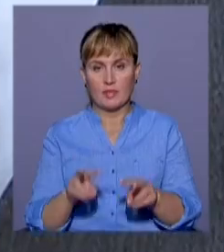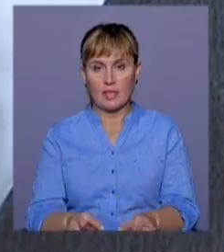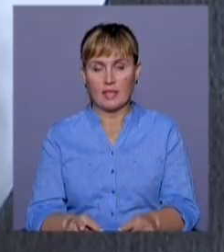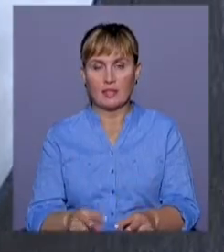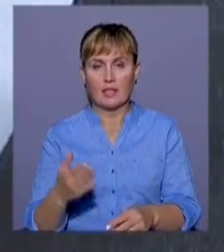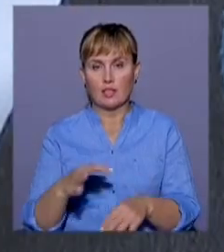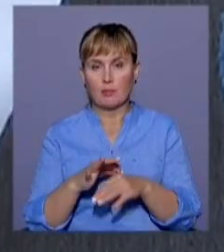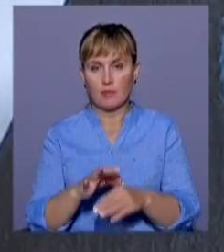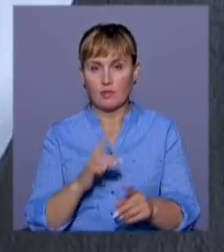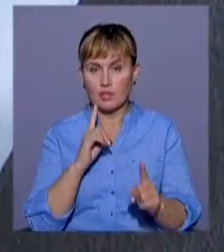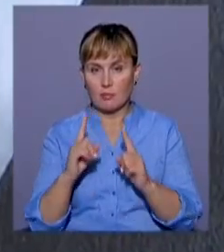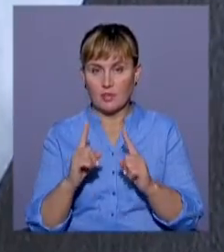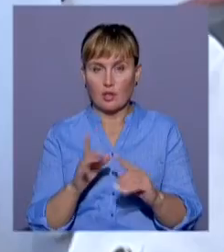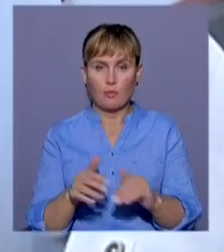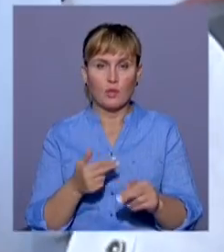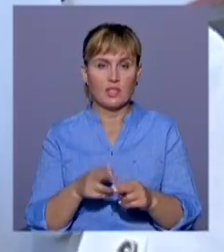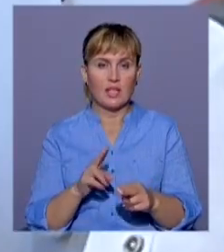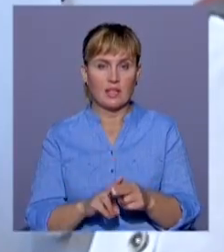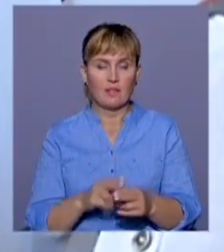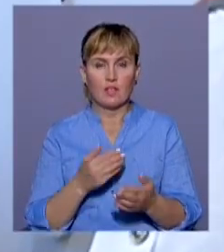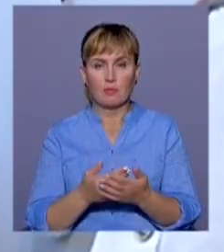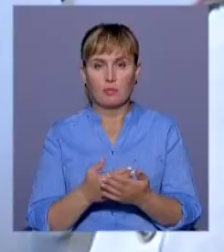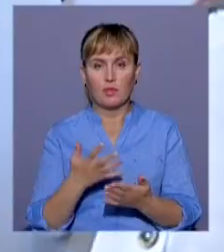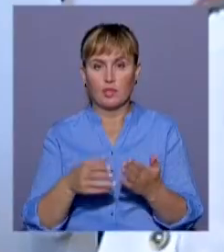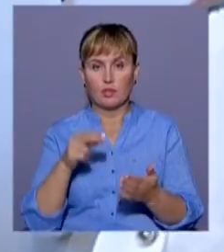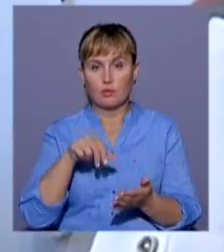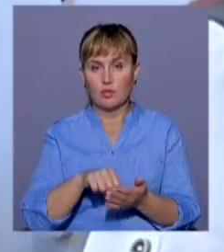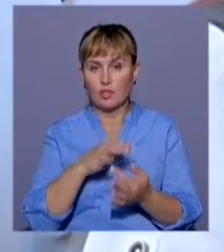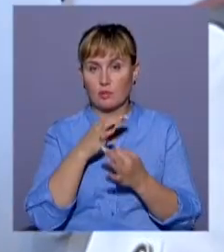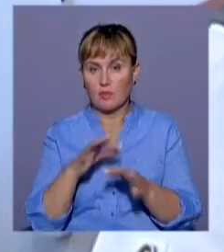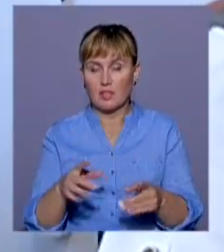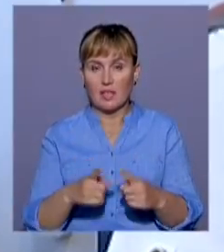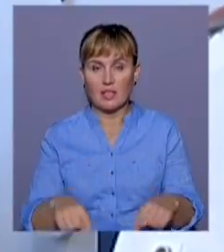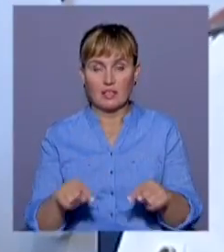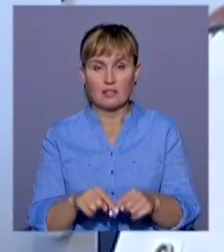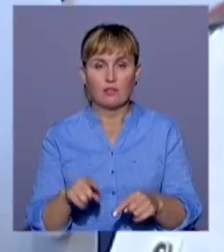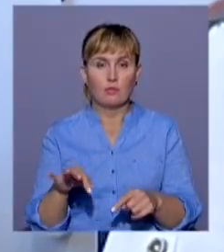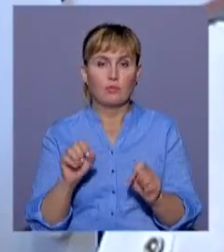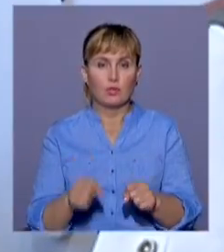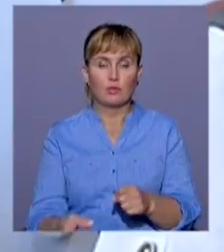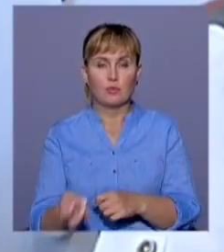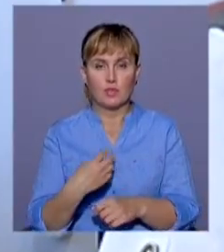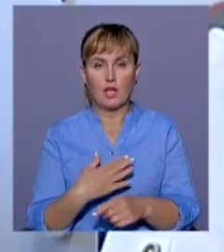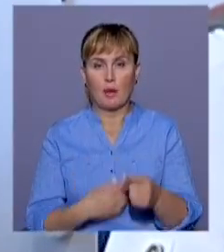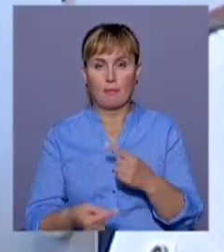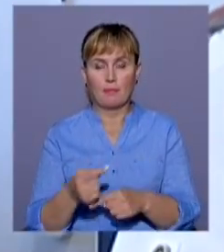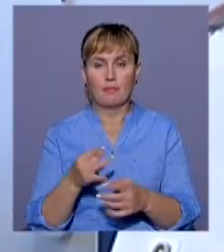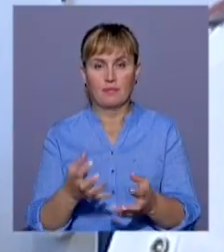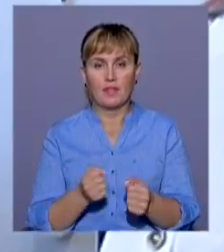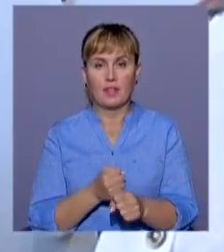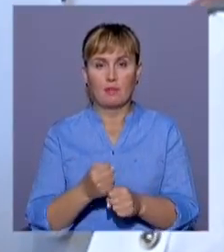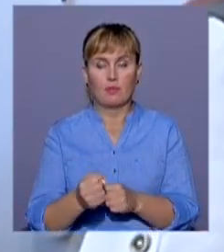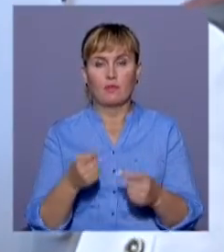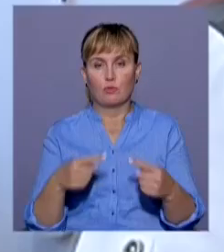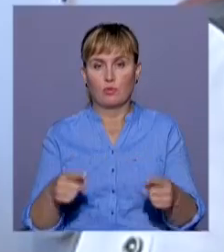Они проводят собеседование. После этого, например, если участнику не понравится организация, то он может прийти к нам обратно и взять направление в